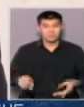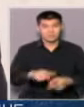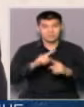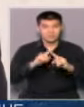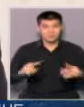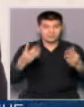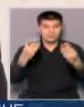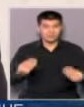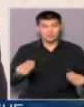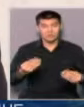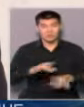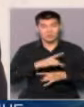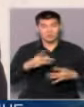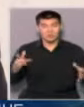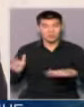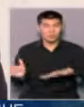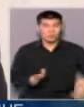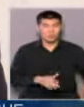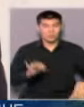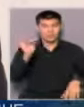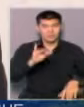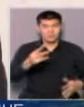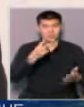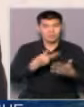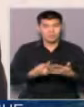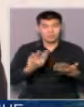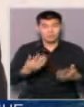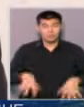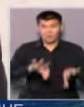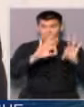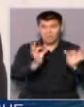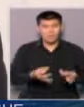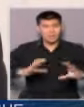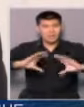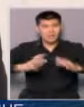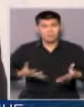Бүгінгі күнде өткен тарихқа көз жүгіртетін болсақ, өнер әлемінде